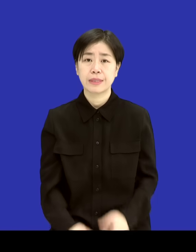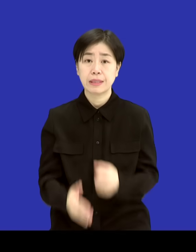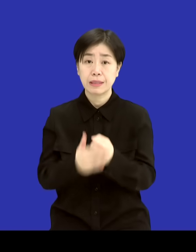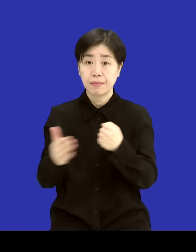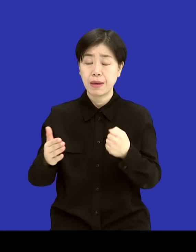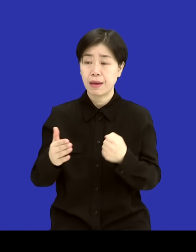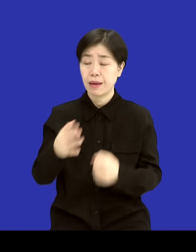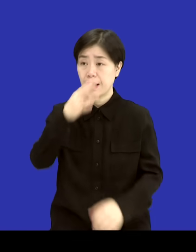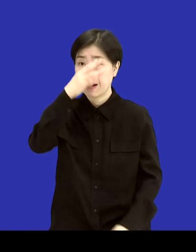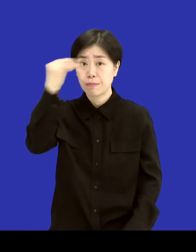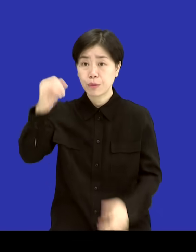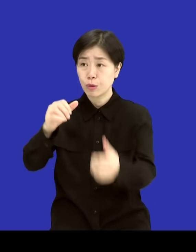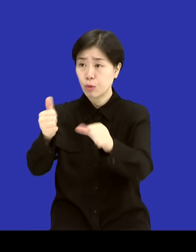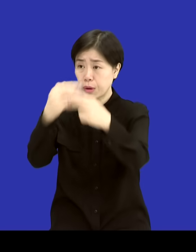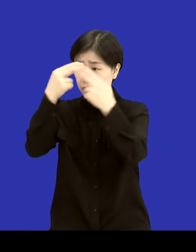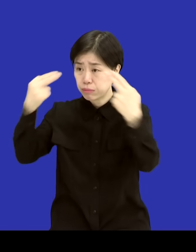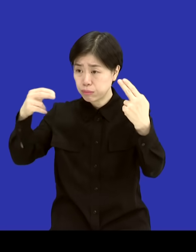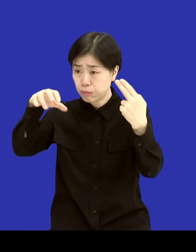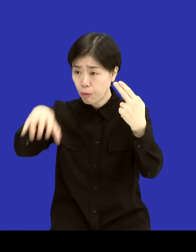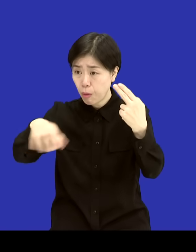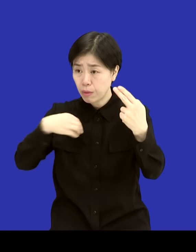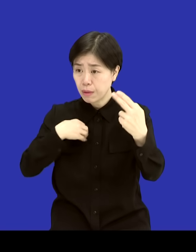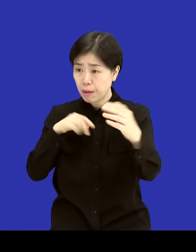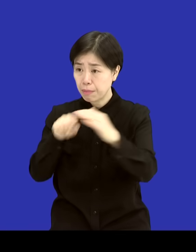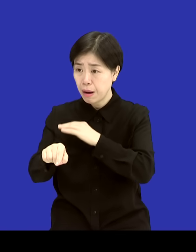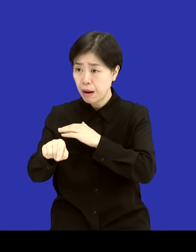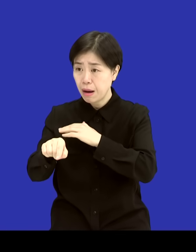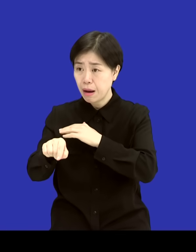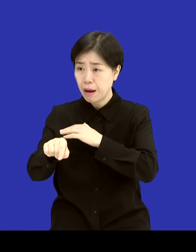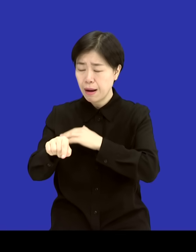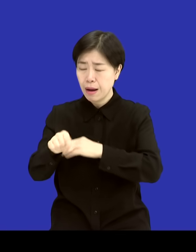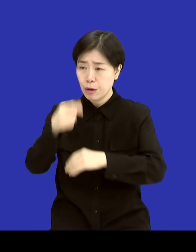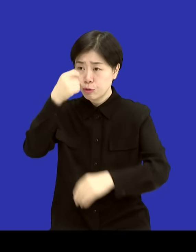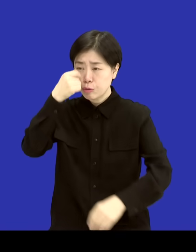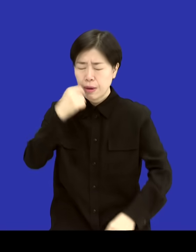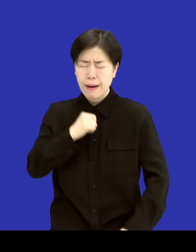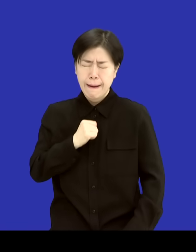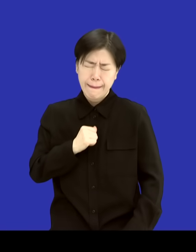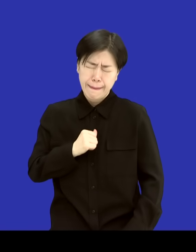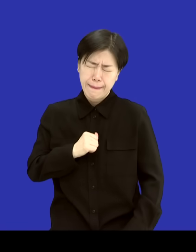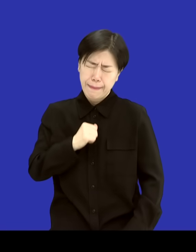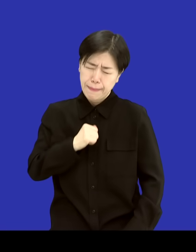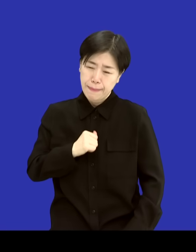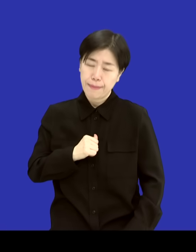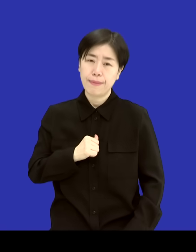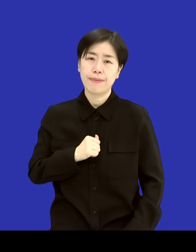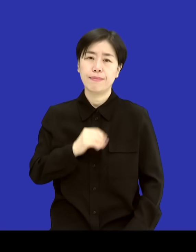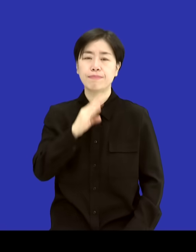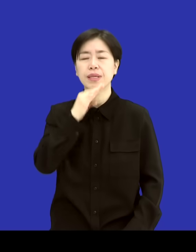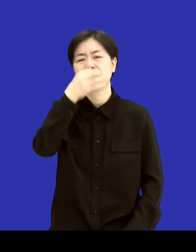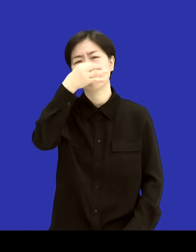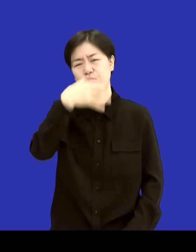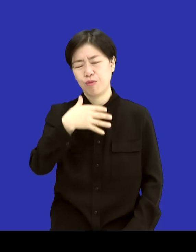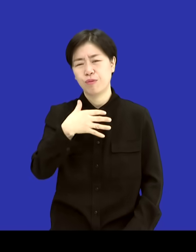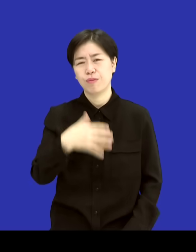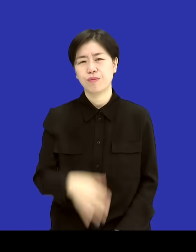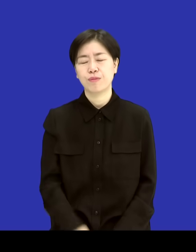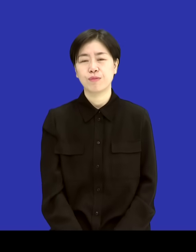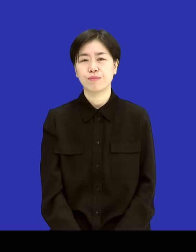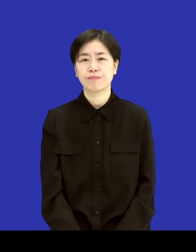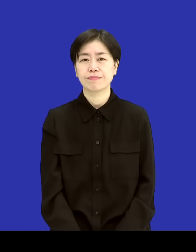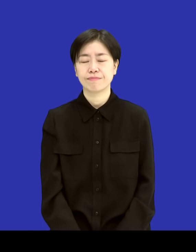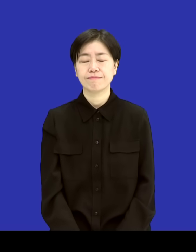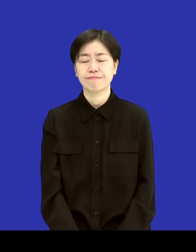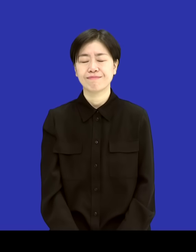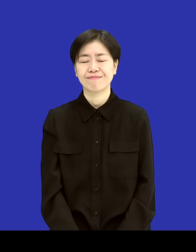눈물은 나는데 이걸 참아야 되고 그게 그러면서 그때 그게 좀 시간을 보냈던 게